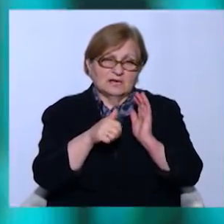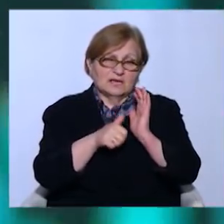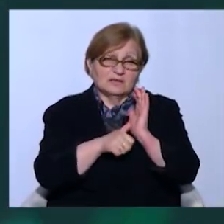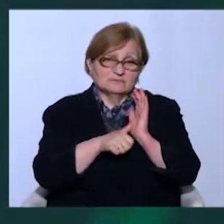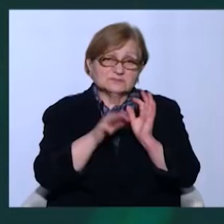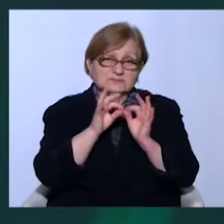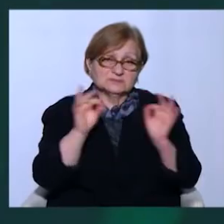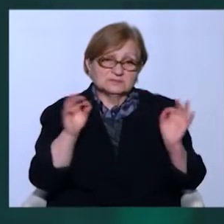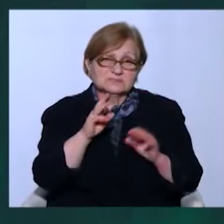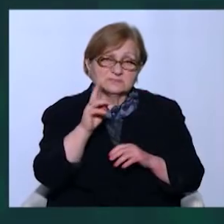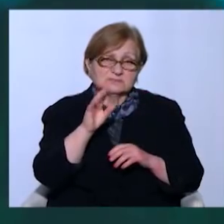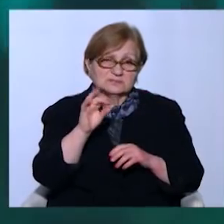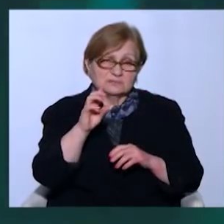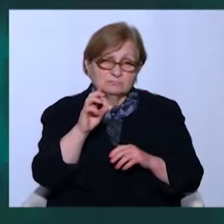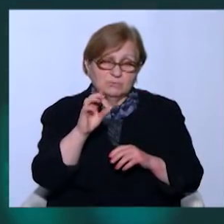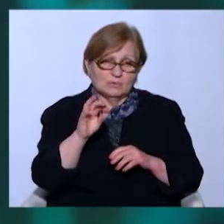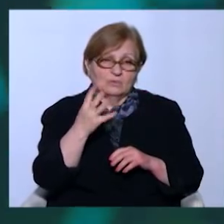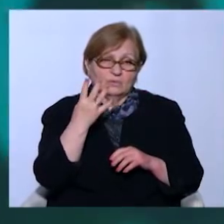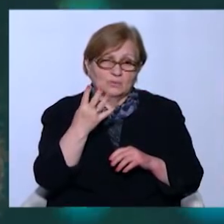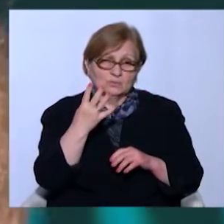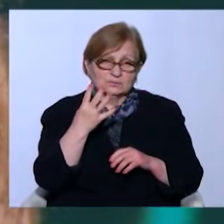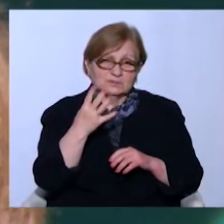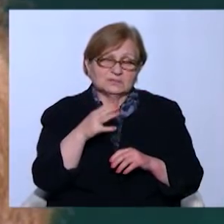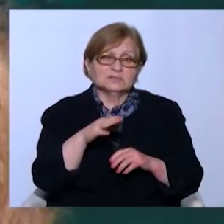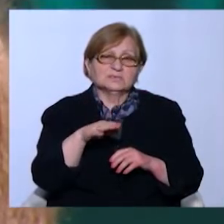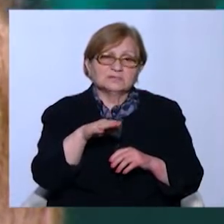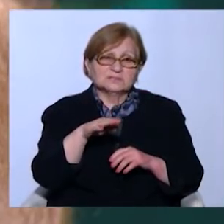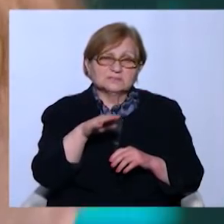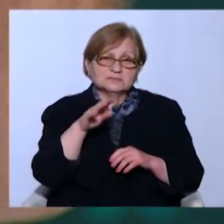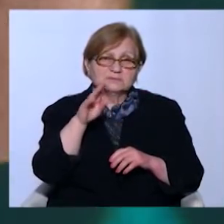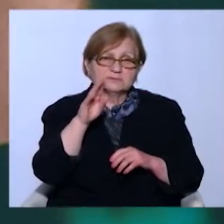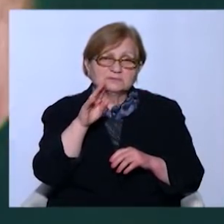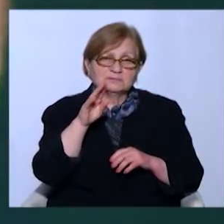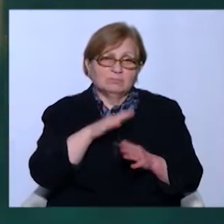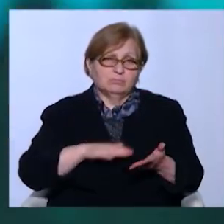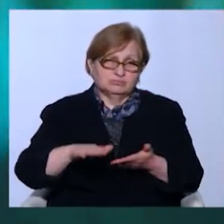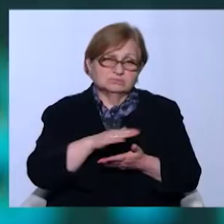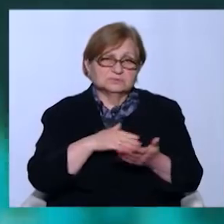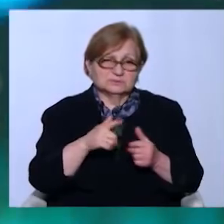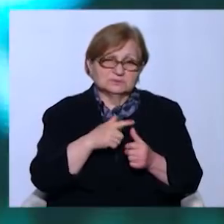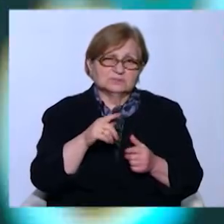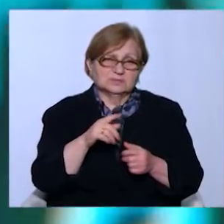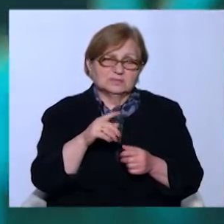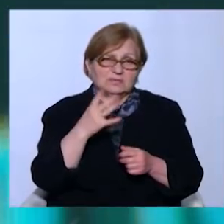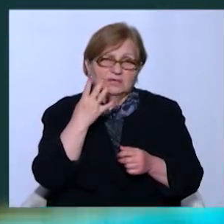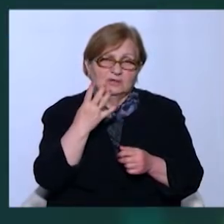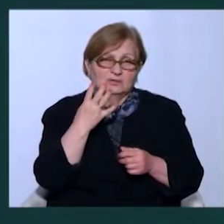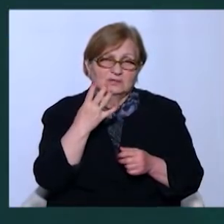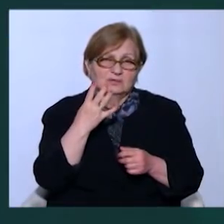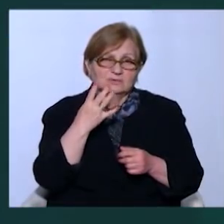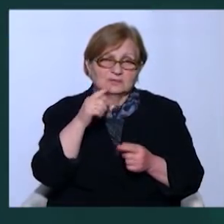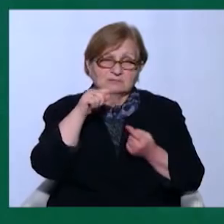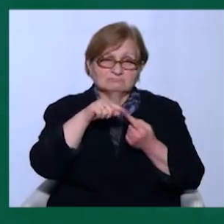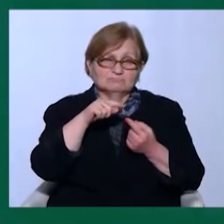წიბო, 4 წახნაგი, ფუძეც წახნაგებში ითვლება და ასევე აქვს 4